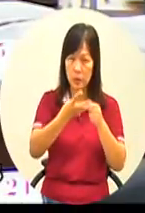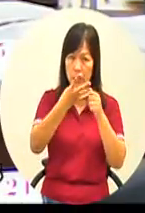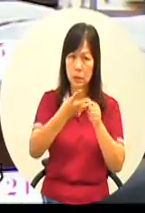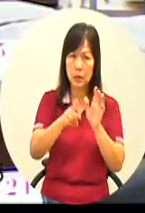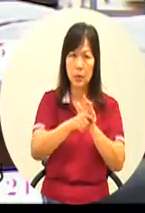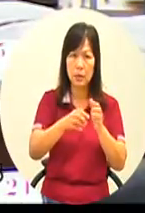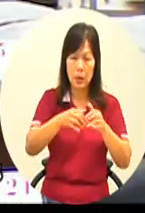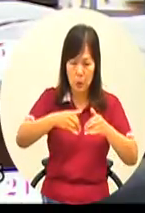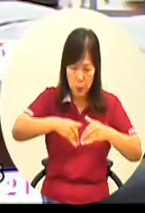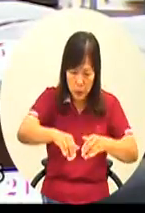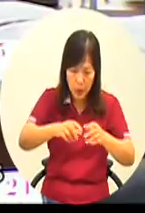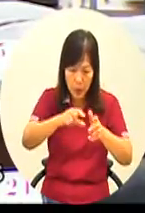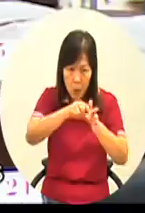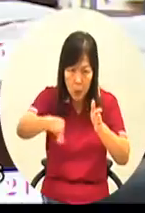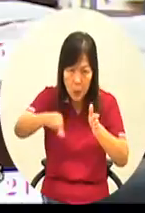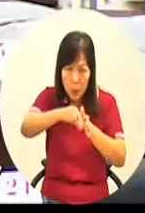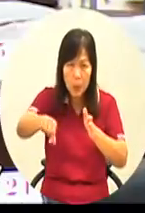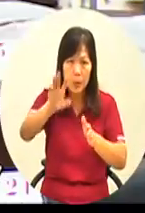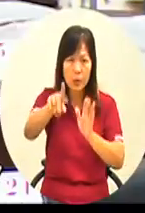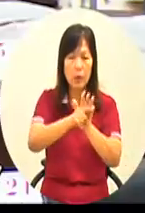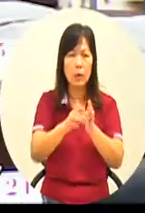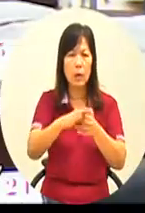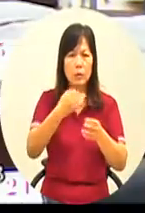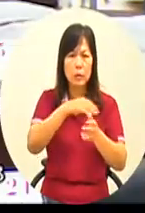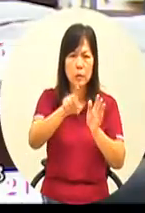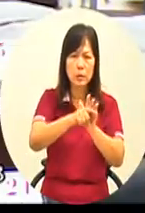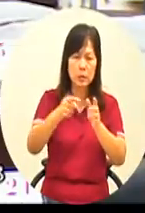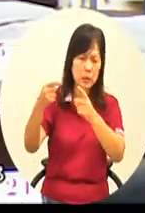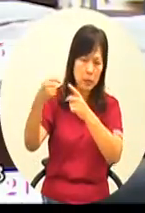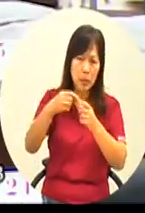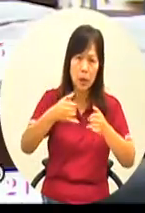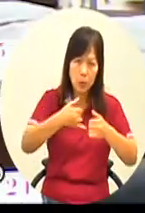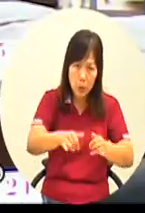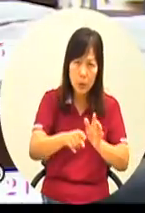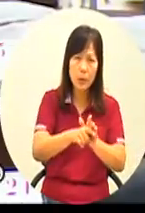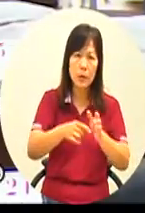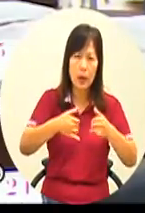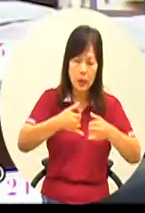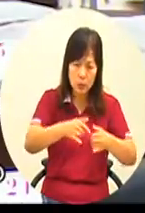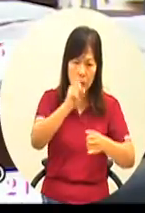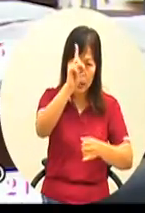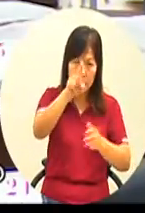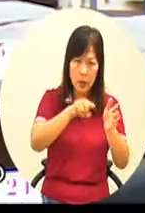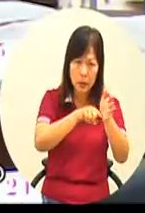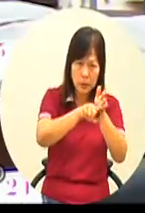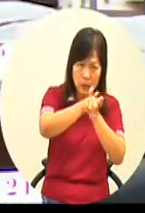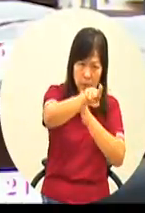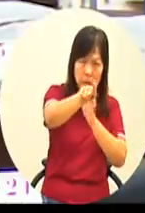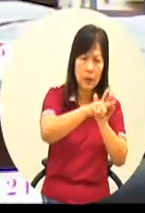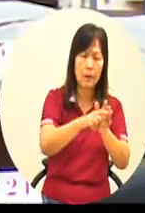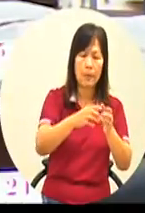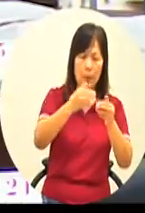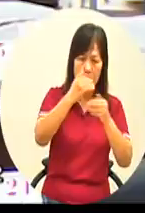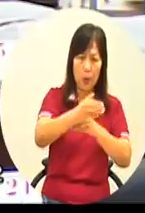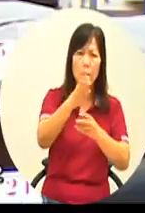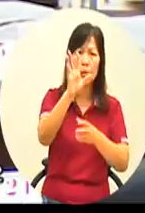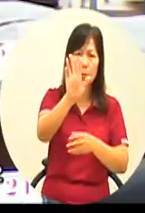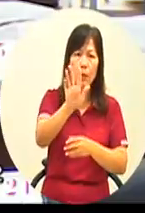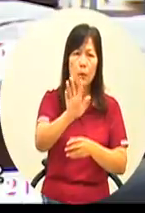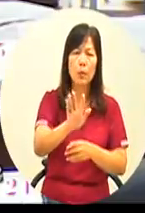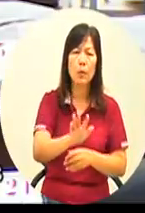巷内小巷巷路者，前路街以同一街道、同一直线或弧线为原则，可